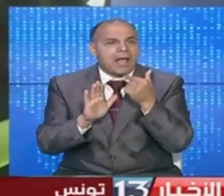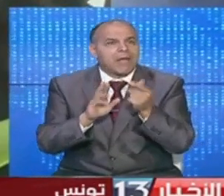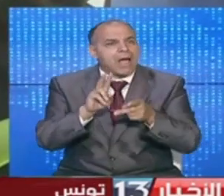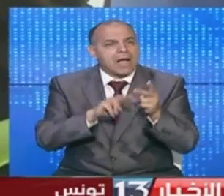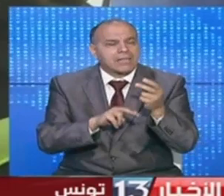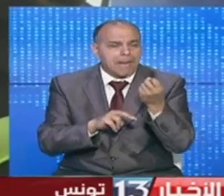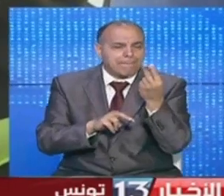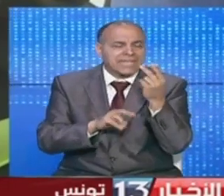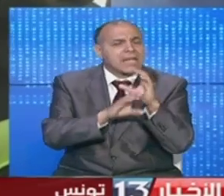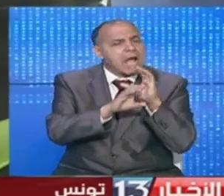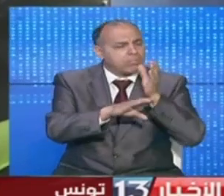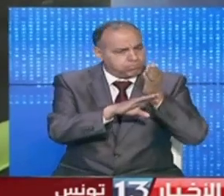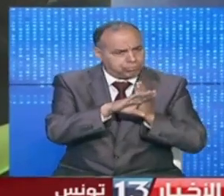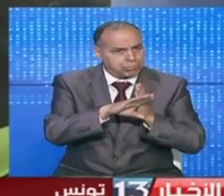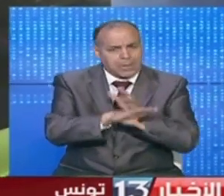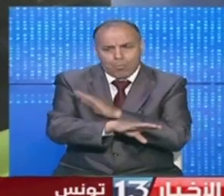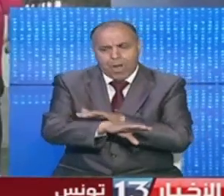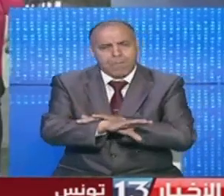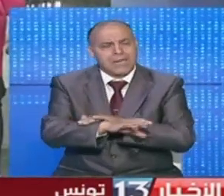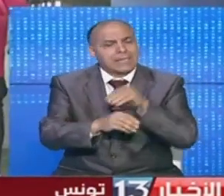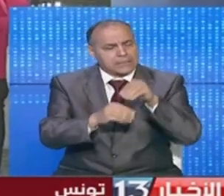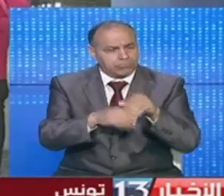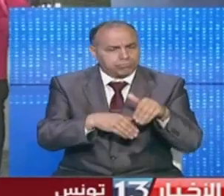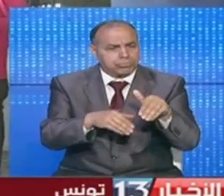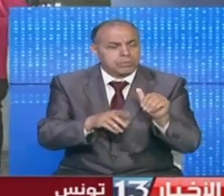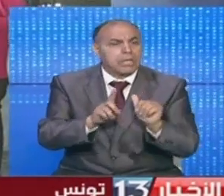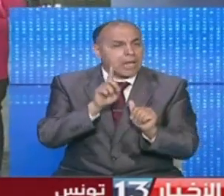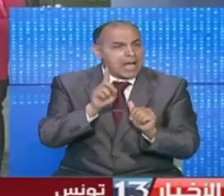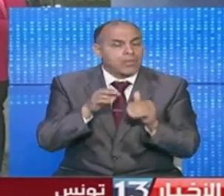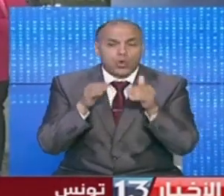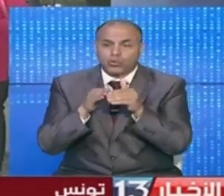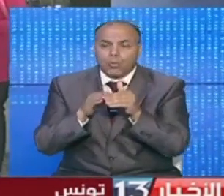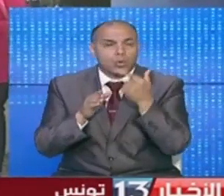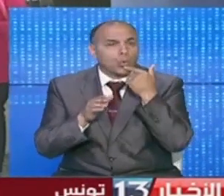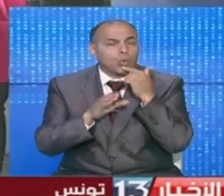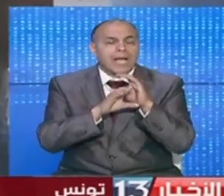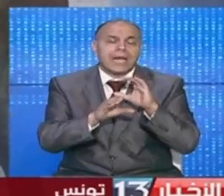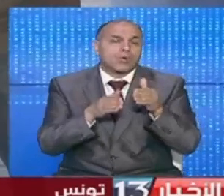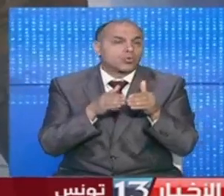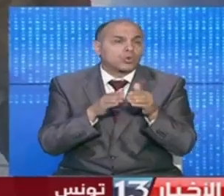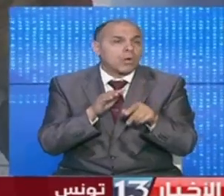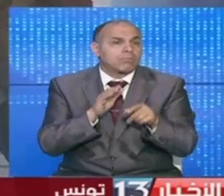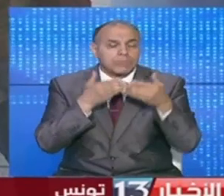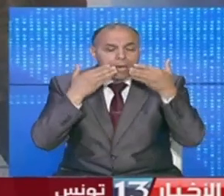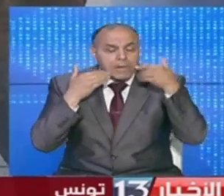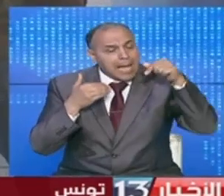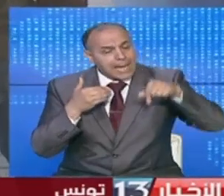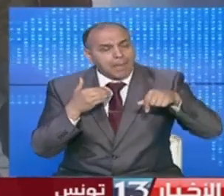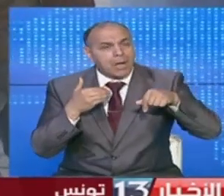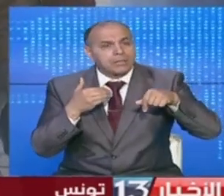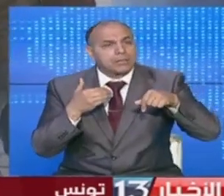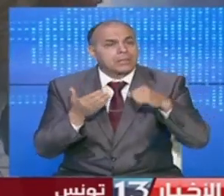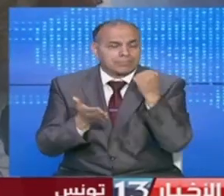أكثر من 200 حافل لنقل عمال المؤسسات الاقتصادية، كما أنهم يطلبون من رواد وسائل النقل ارتداء الكمامات